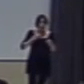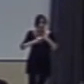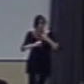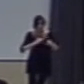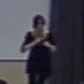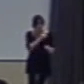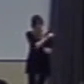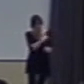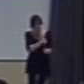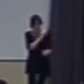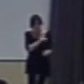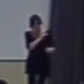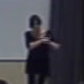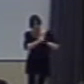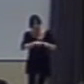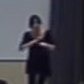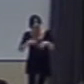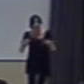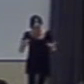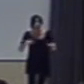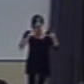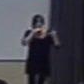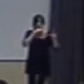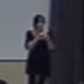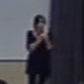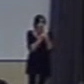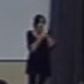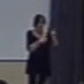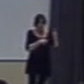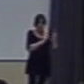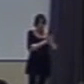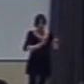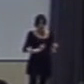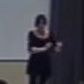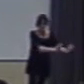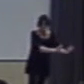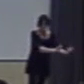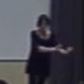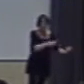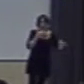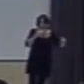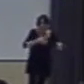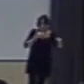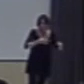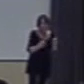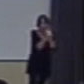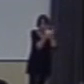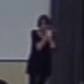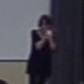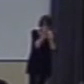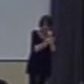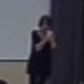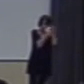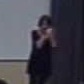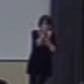premis. Ara també canviaré de rol, deixaré de ser el president del Consell, encara que seguiré a l'Ajuntament, i per tant segur que ens seguirem veient, però en tot cas també aprofito doncs,